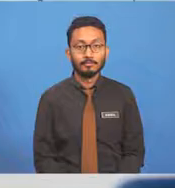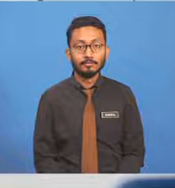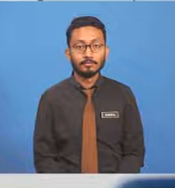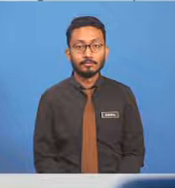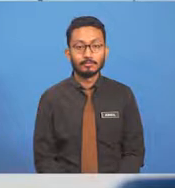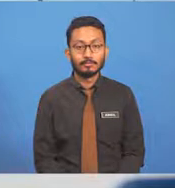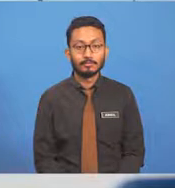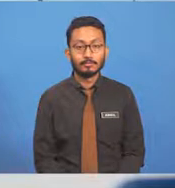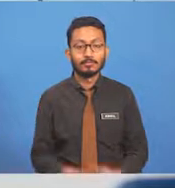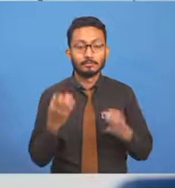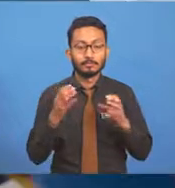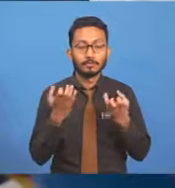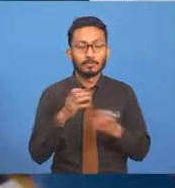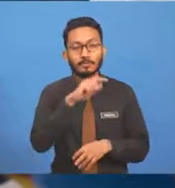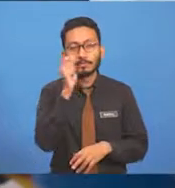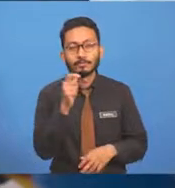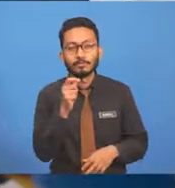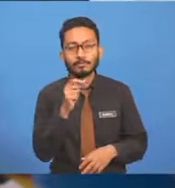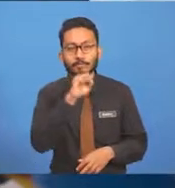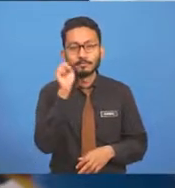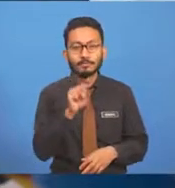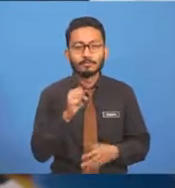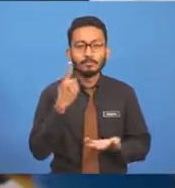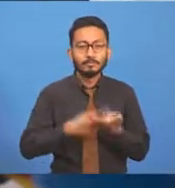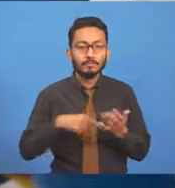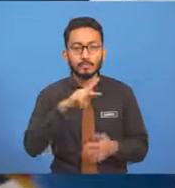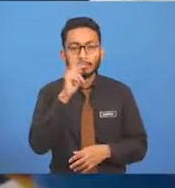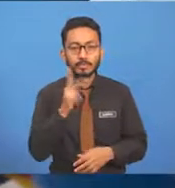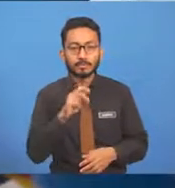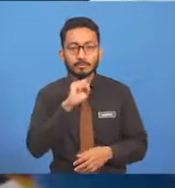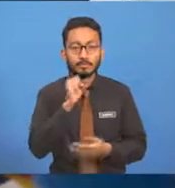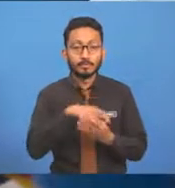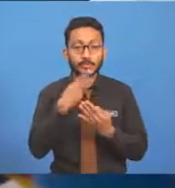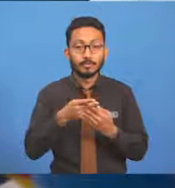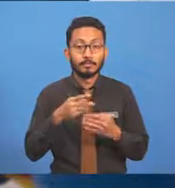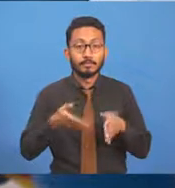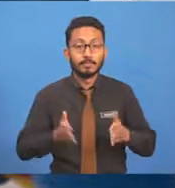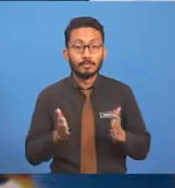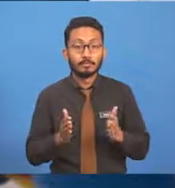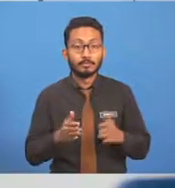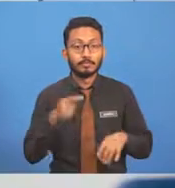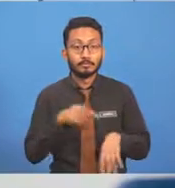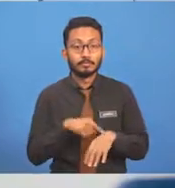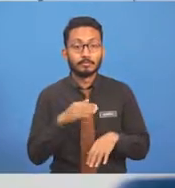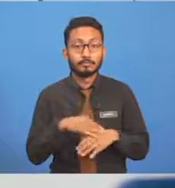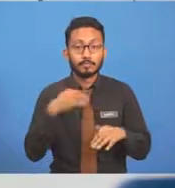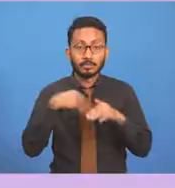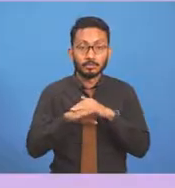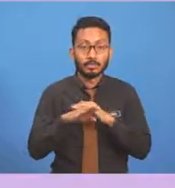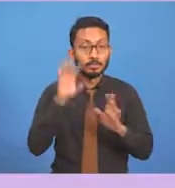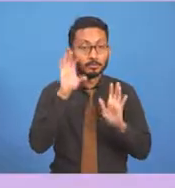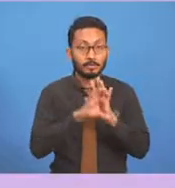Cikgu nak tanya beberapa soalan. Apakah program yang dijalankan dalam kedua-dua gambar tadi? Betul,